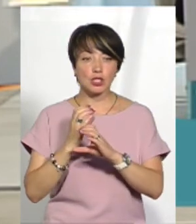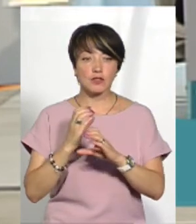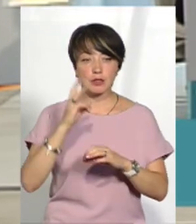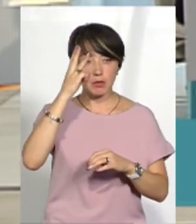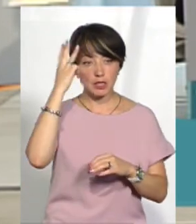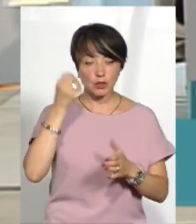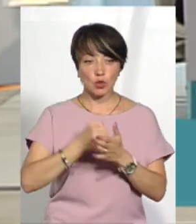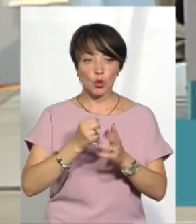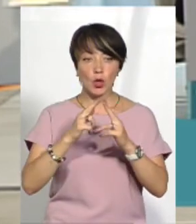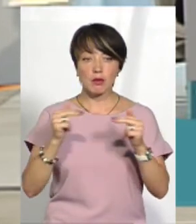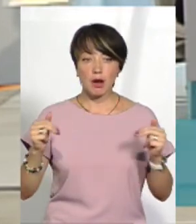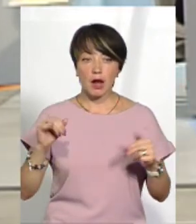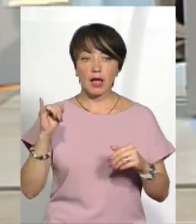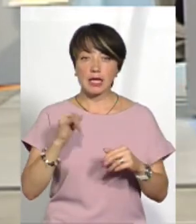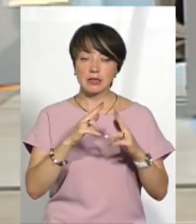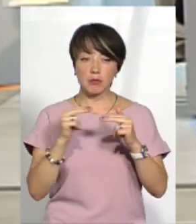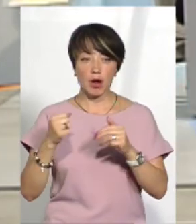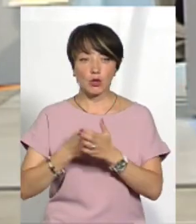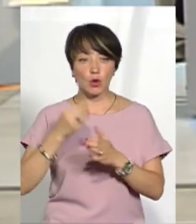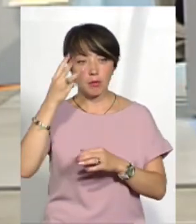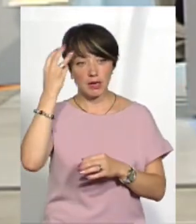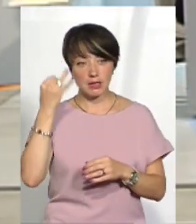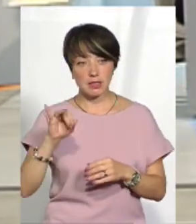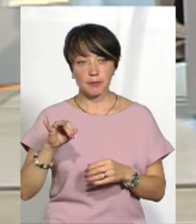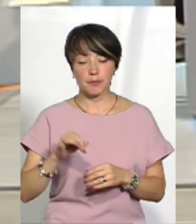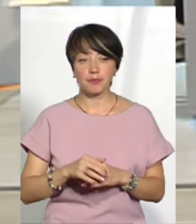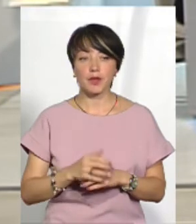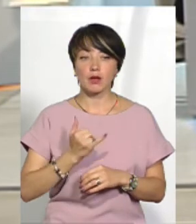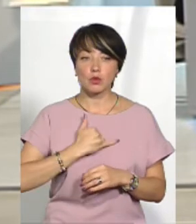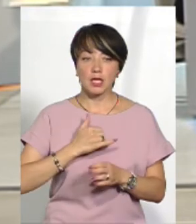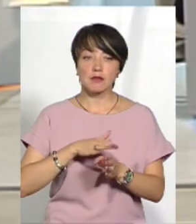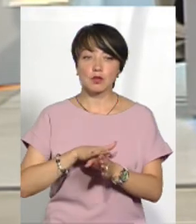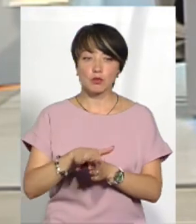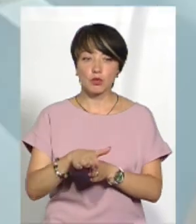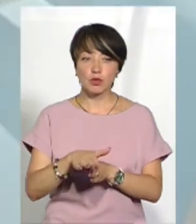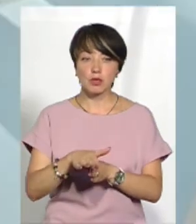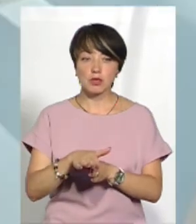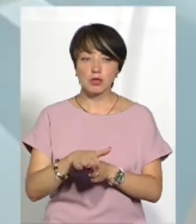з Хмельницького до Дніпра і з Дніпра до Хмельницького. І в нас відбулася